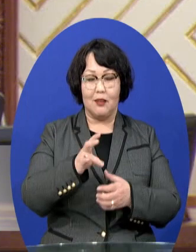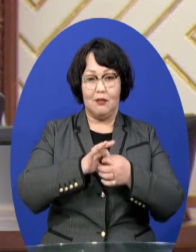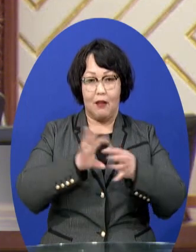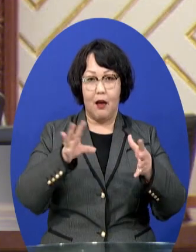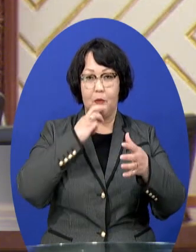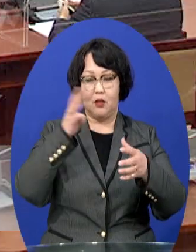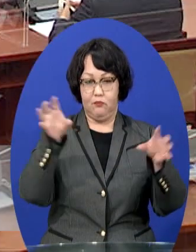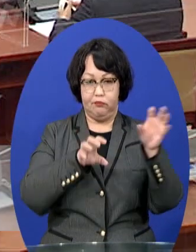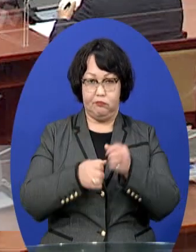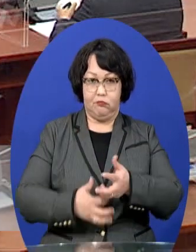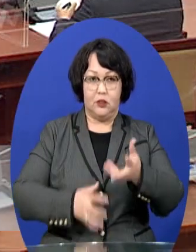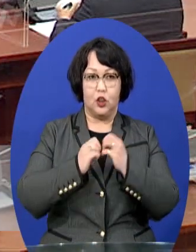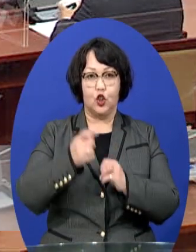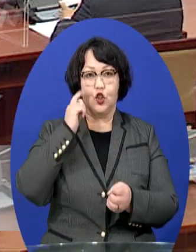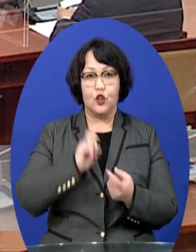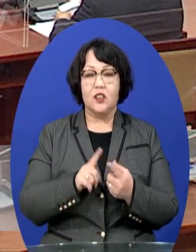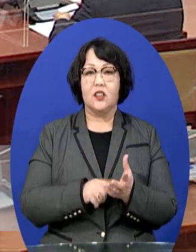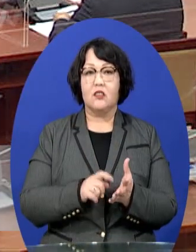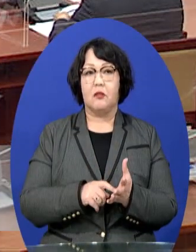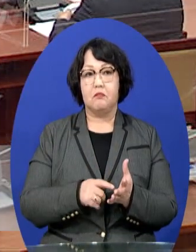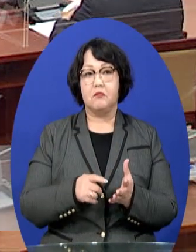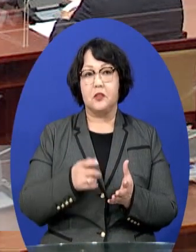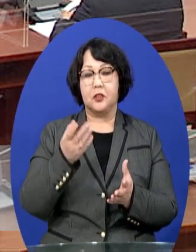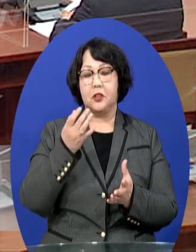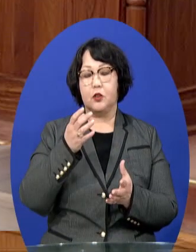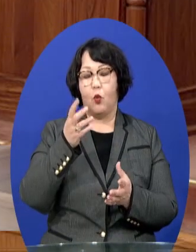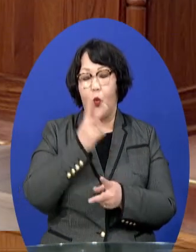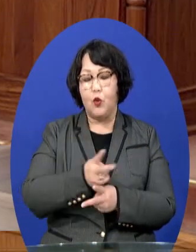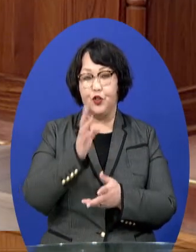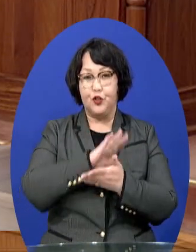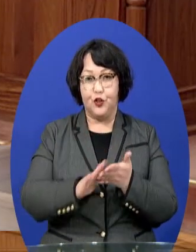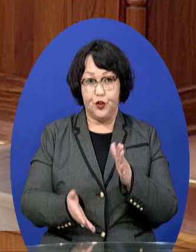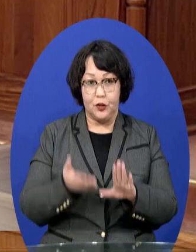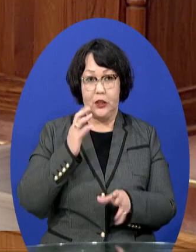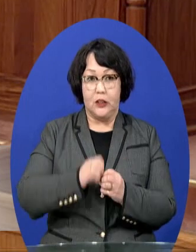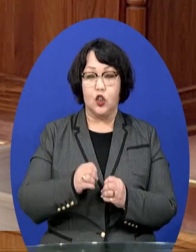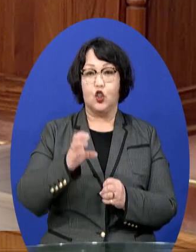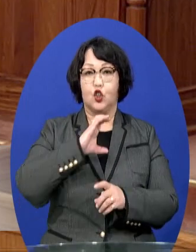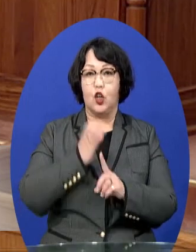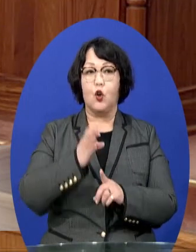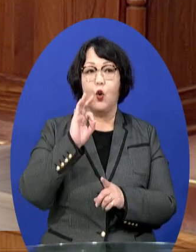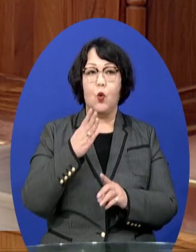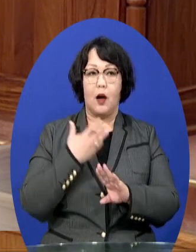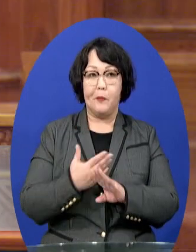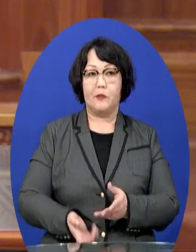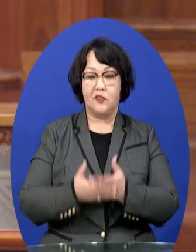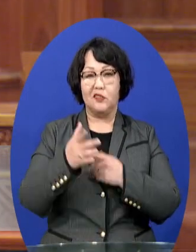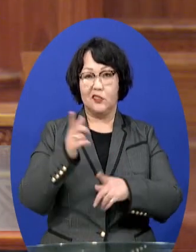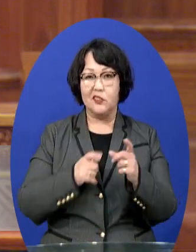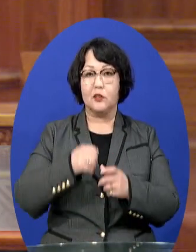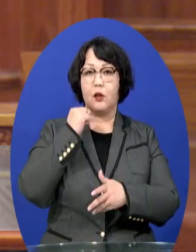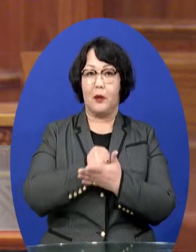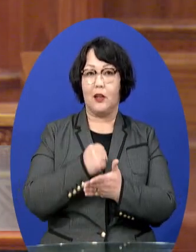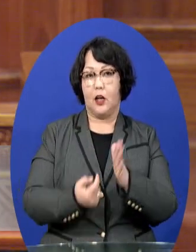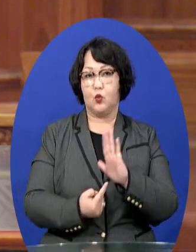засгийн газрын ажлын эсхийн тайлбарлаж байна. Салбарын хуулийг шинчилснээр соёлын өвийг хамгаалах, дэмжих, эдийн засгийн баталгаа